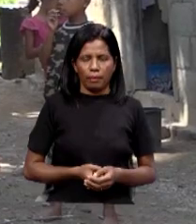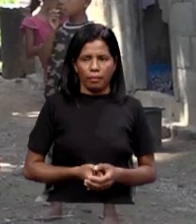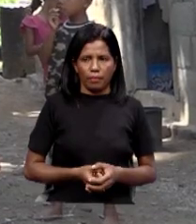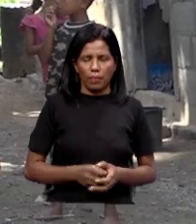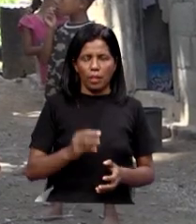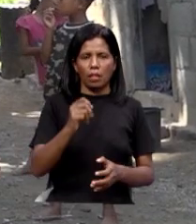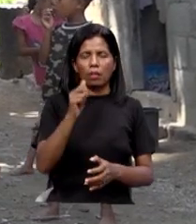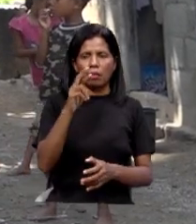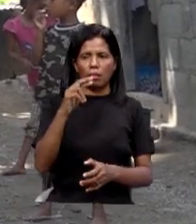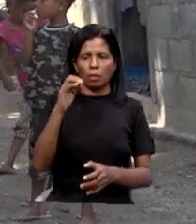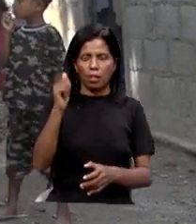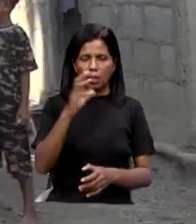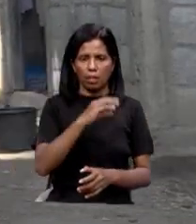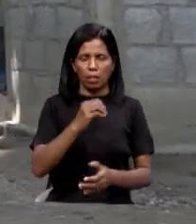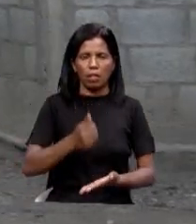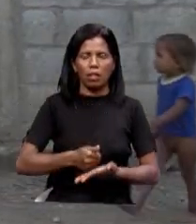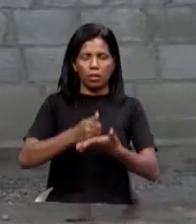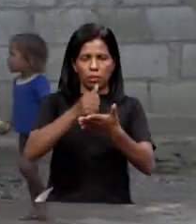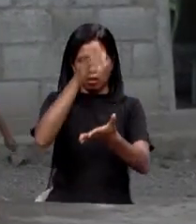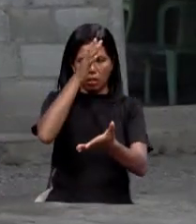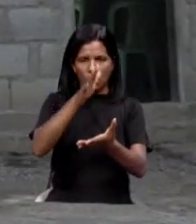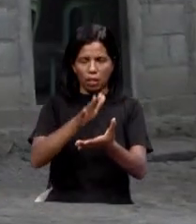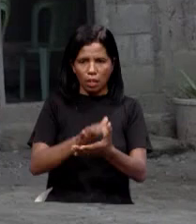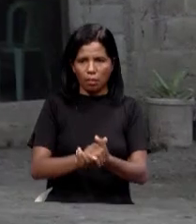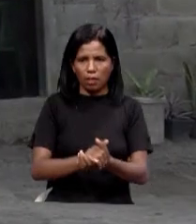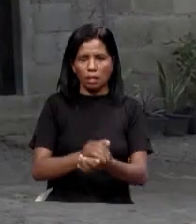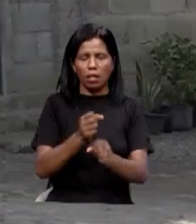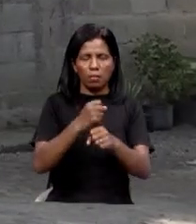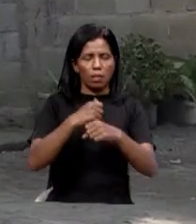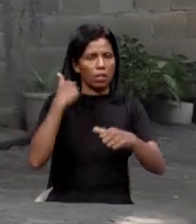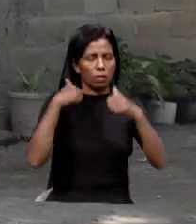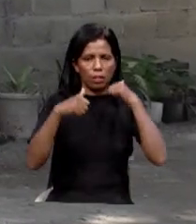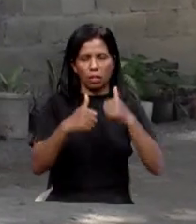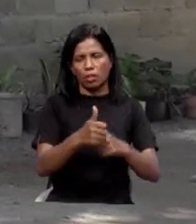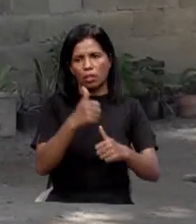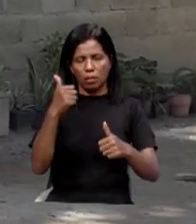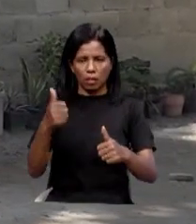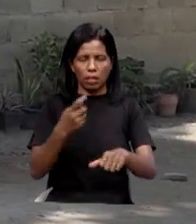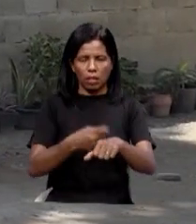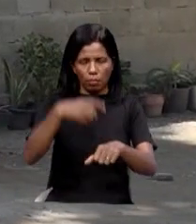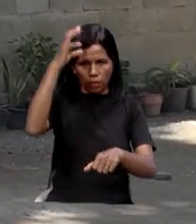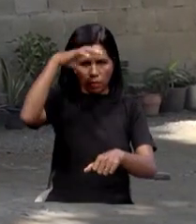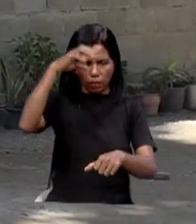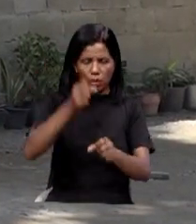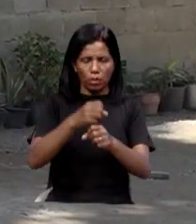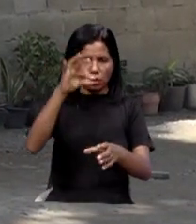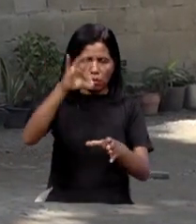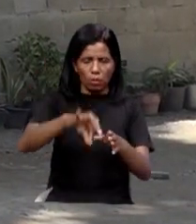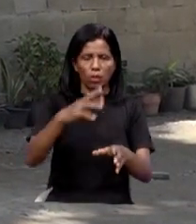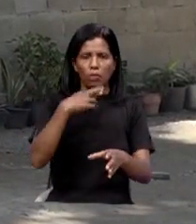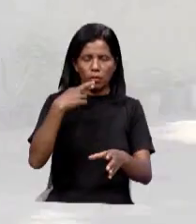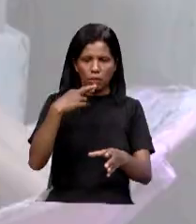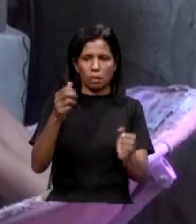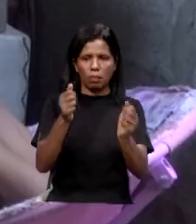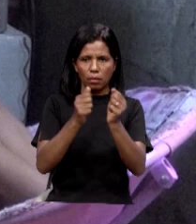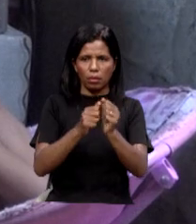Maria Casimiro dal ruma azura ne kaben halo mos atividade selo e tempo udang halo toos hamutu ko